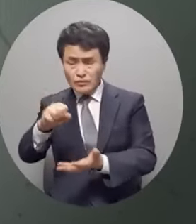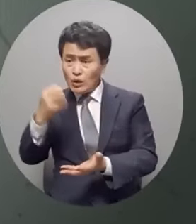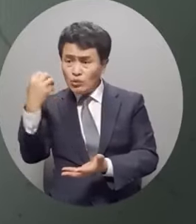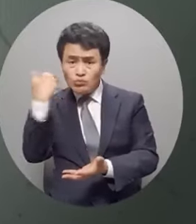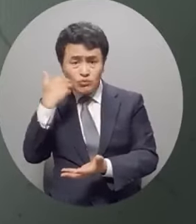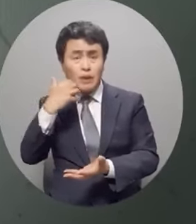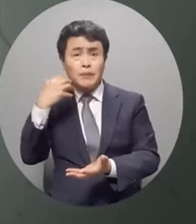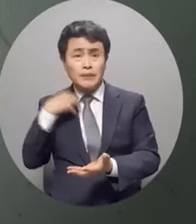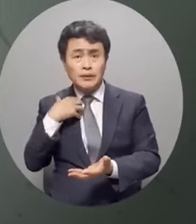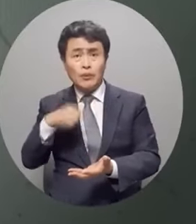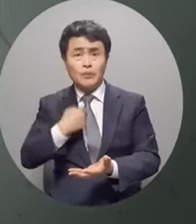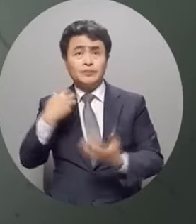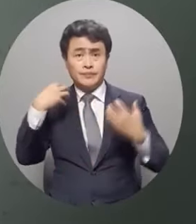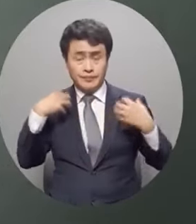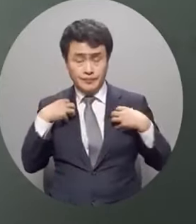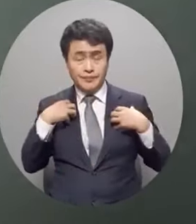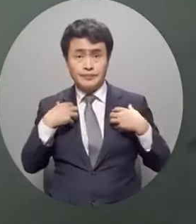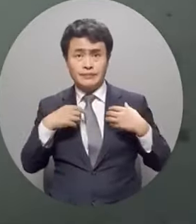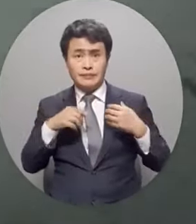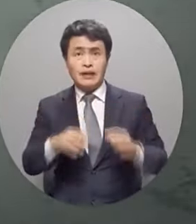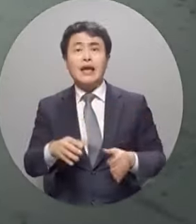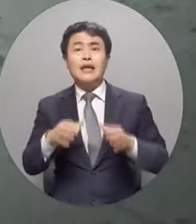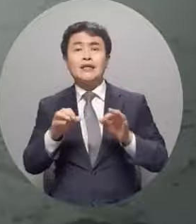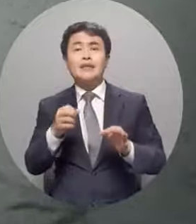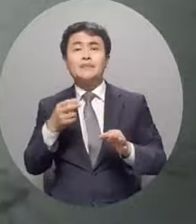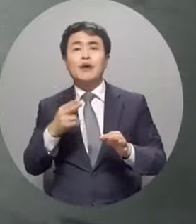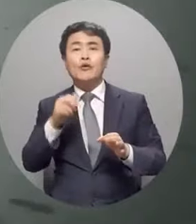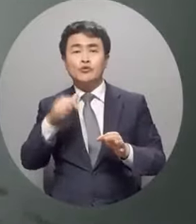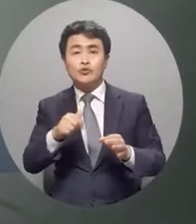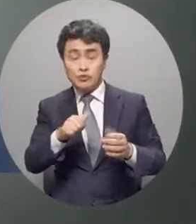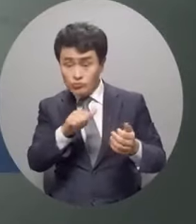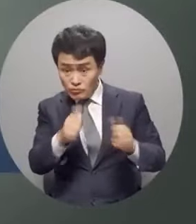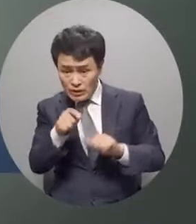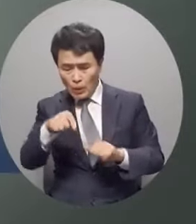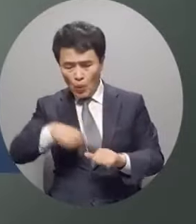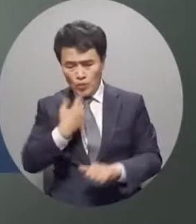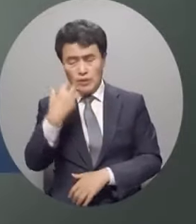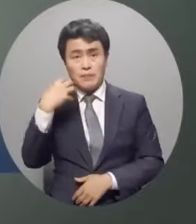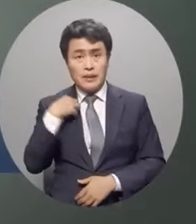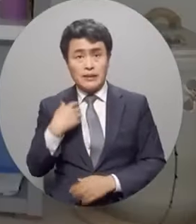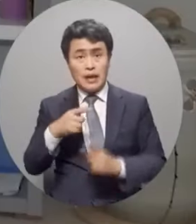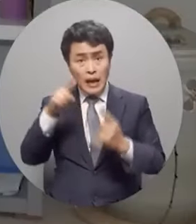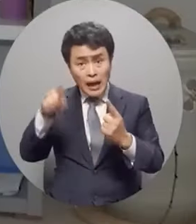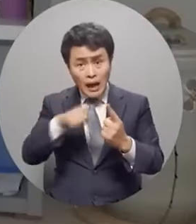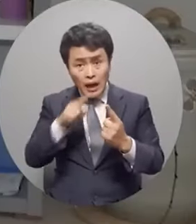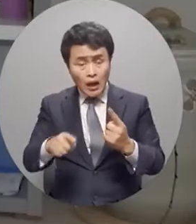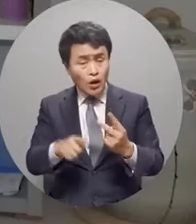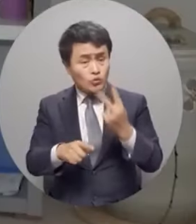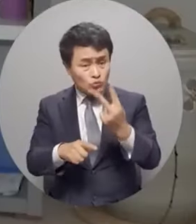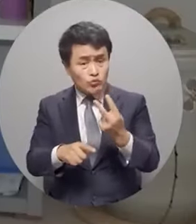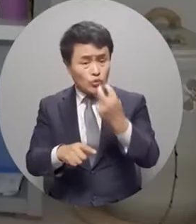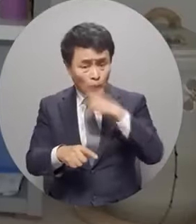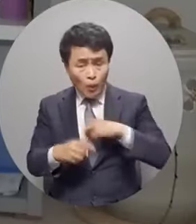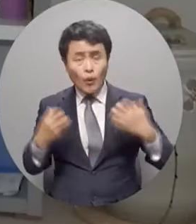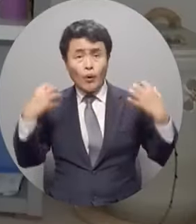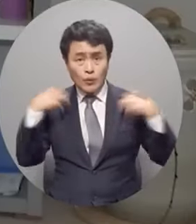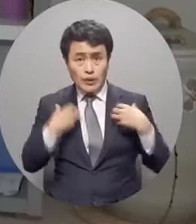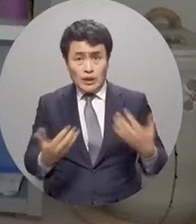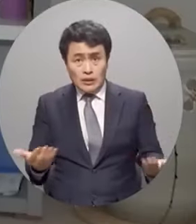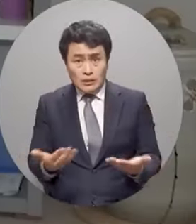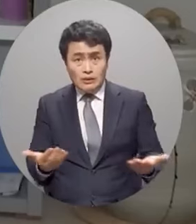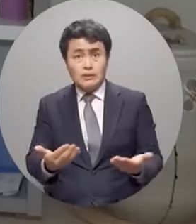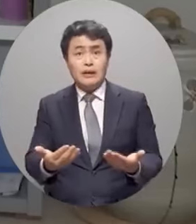맡아야 했습니다. 그걸 김명규 씨가 했습니다. 한 사람은 어쨌든 두 사람 일을 해야 되는 거잖아요. 어떤